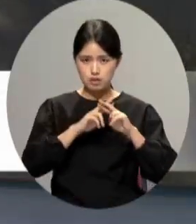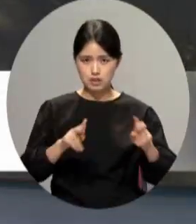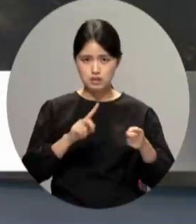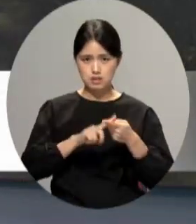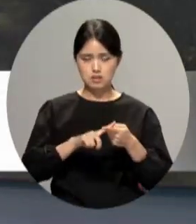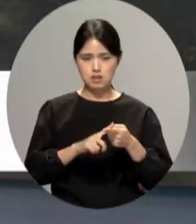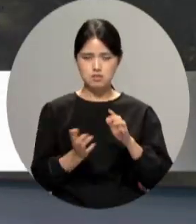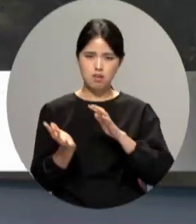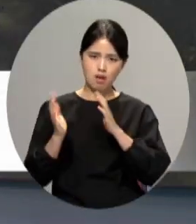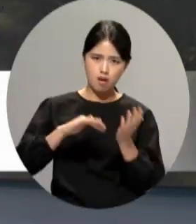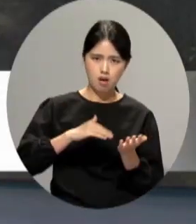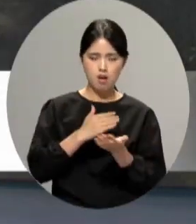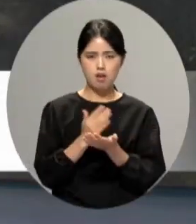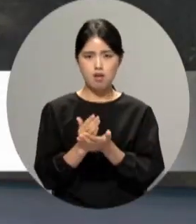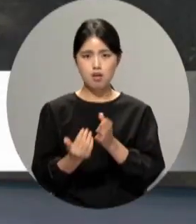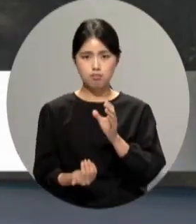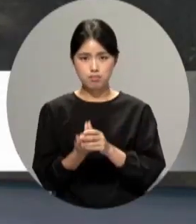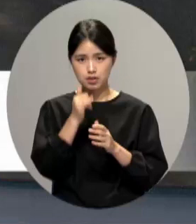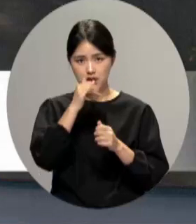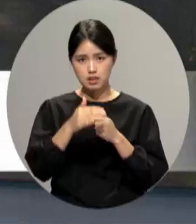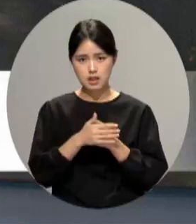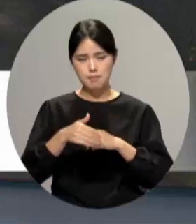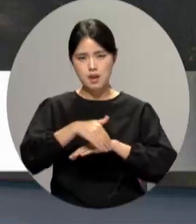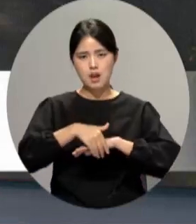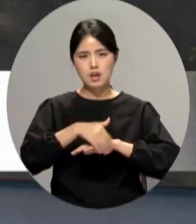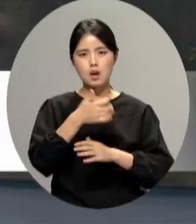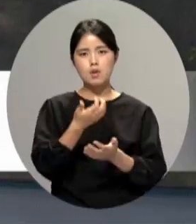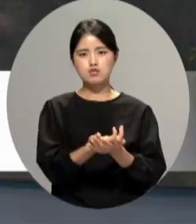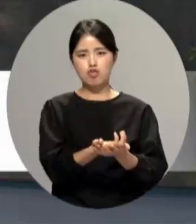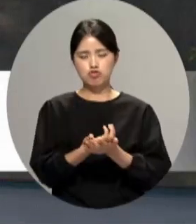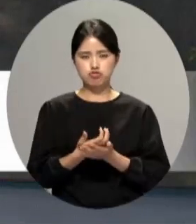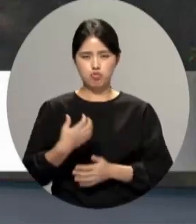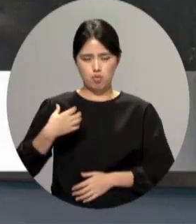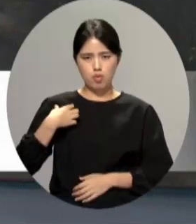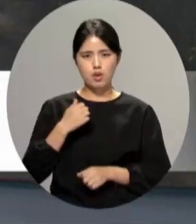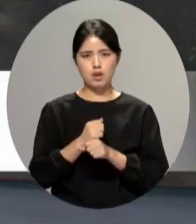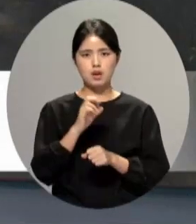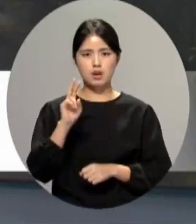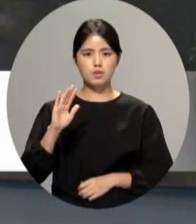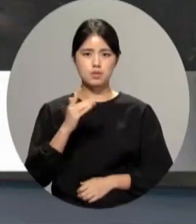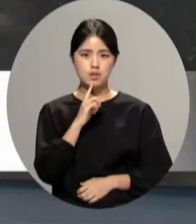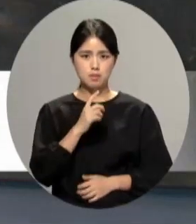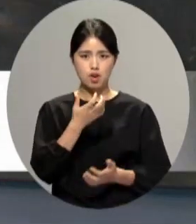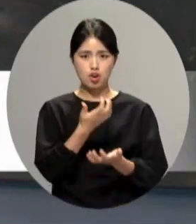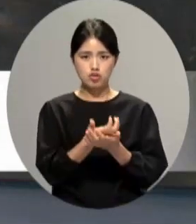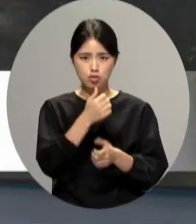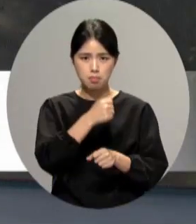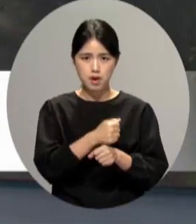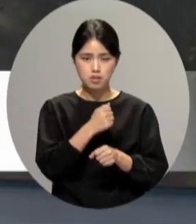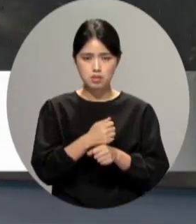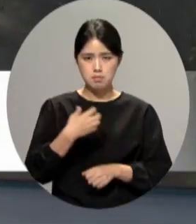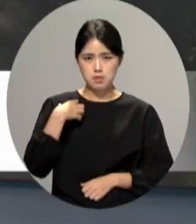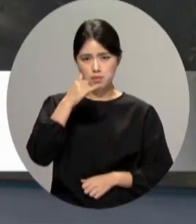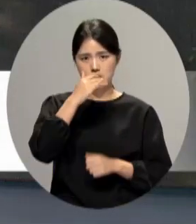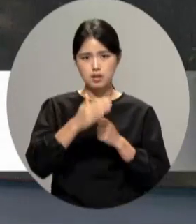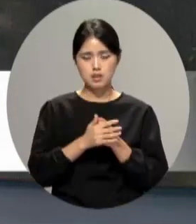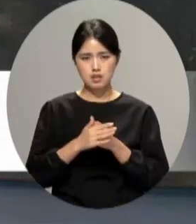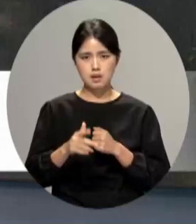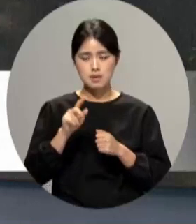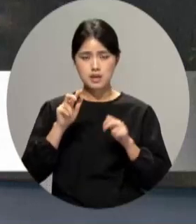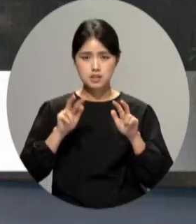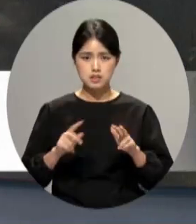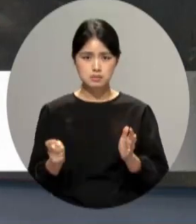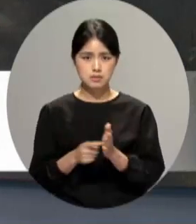사고가 잇따르자 정부가 계획서 제출을 의무화했기 때문인데요. 서류 발급 비용 부담이 적지 않아 정작 시급한 빈집